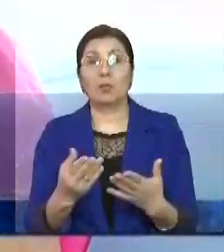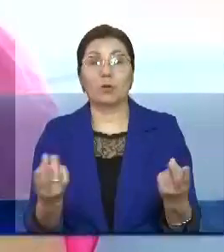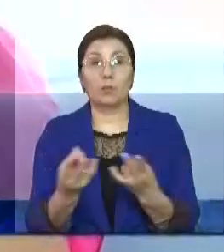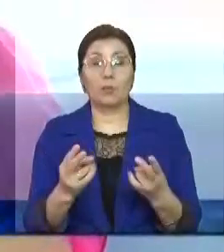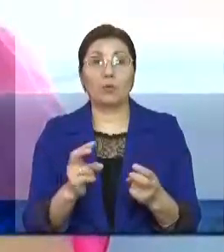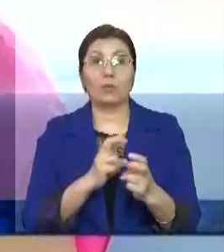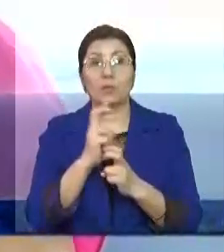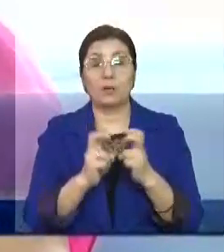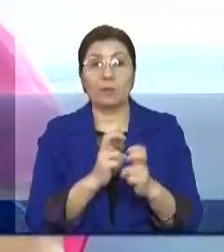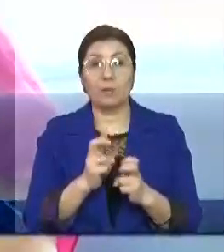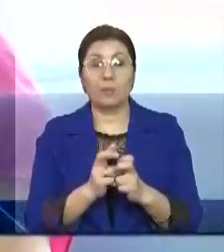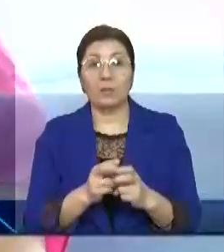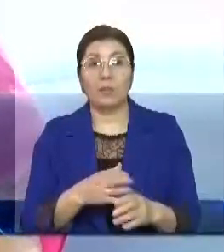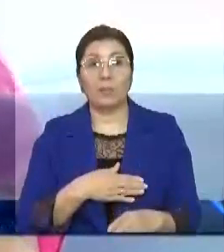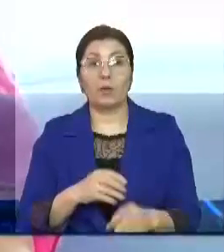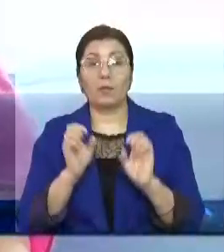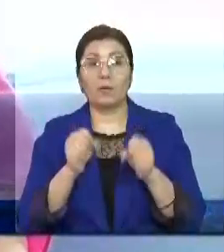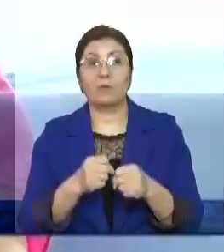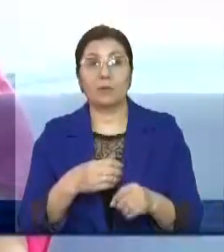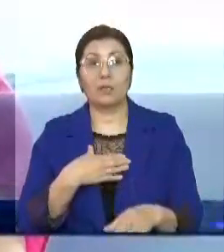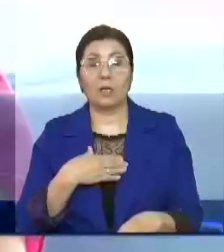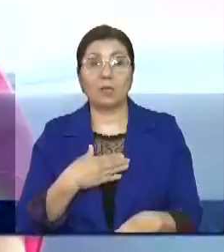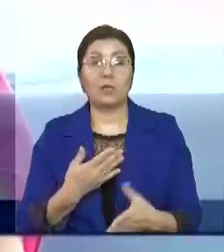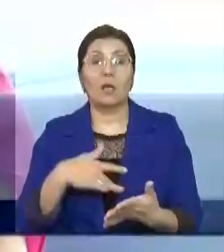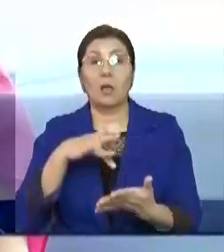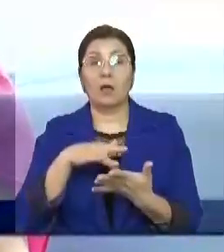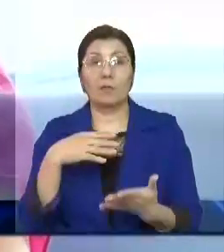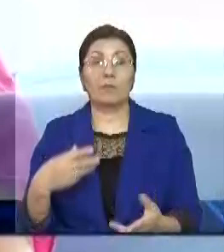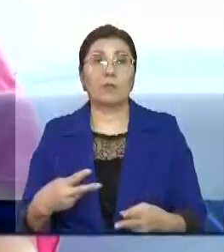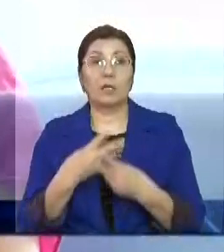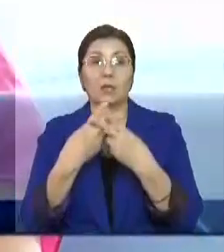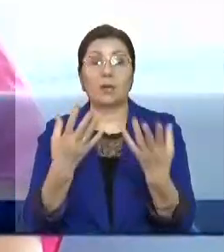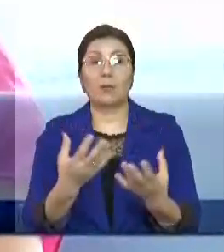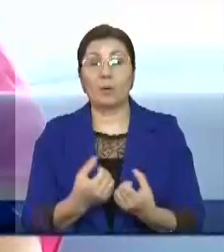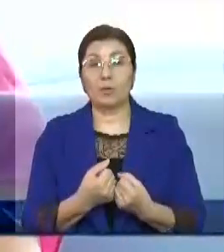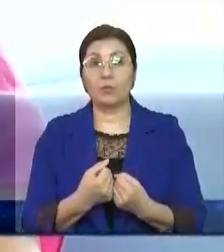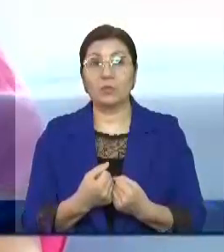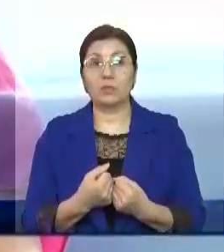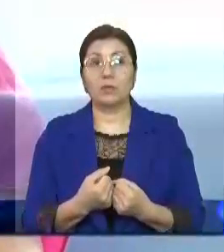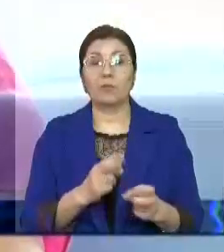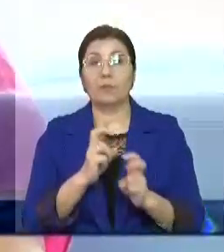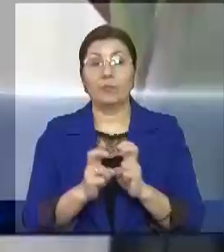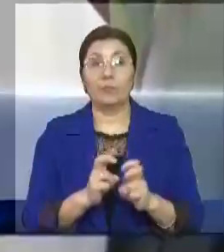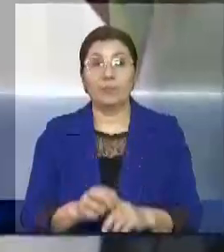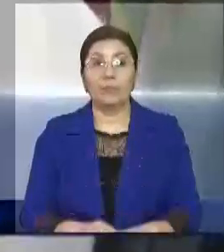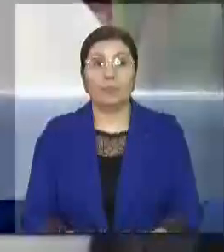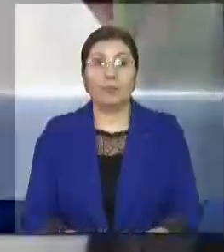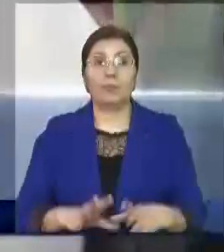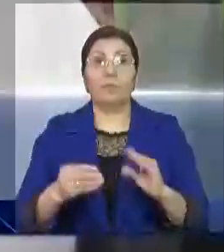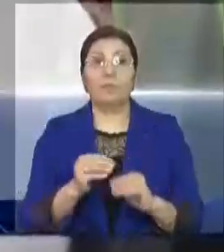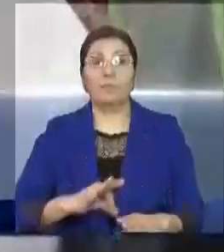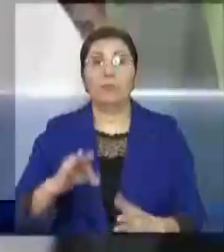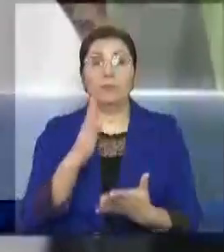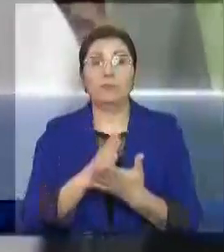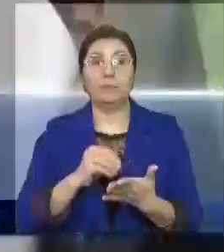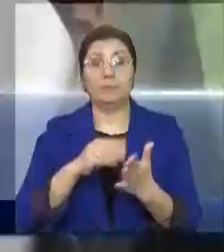даем возможность госпитализироваться в наш центр и получить оперативное вмешательство. В целом, по области